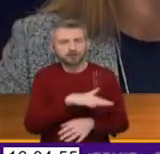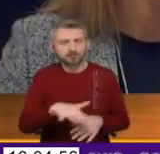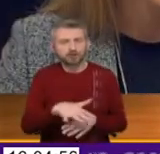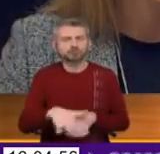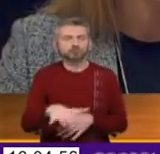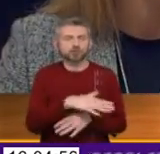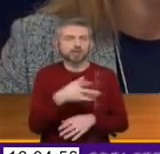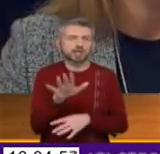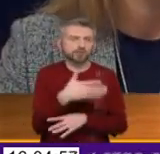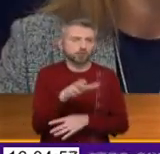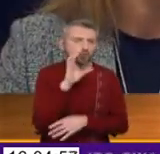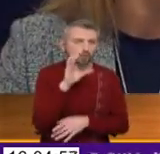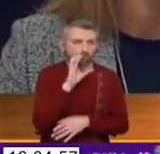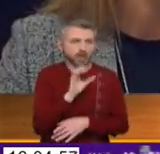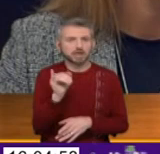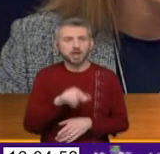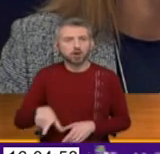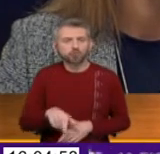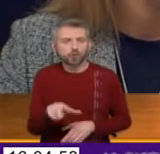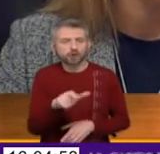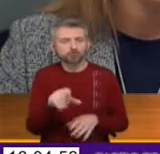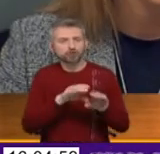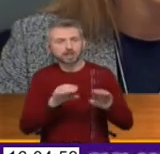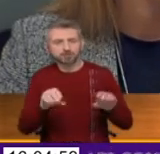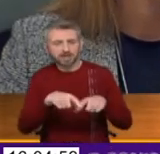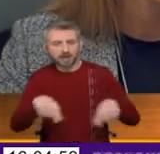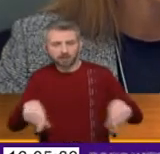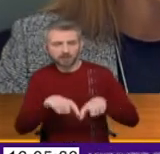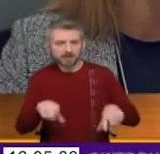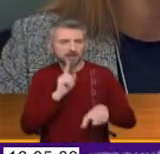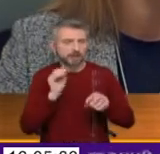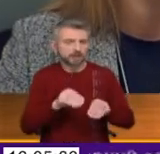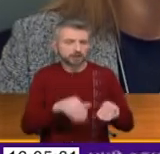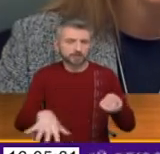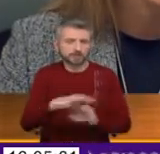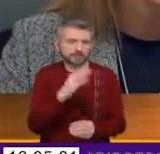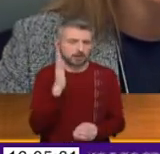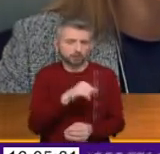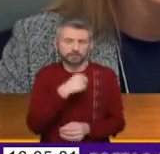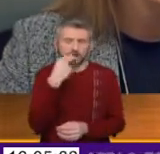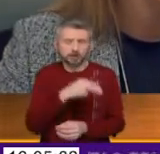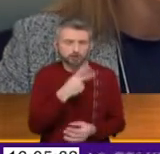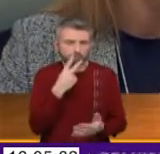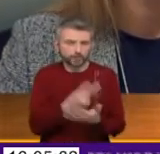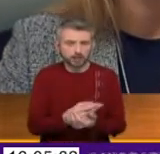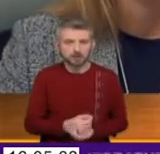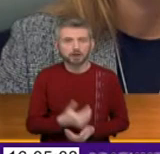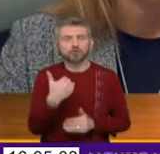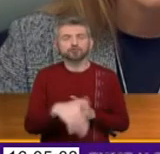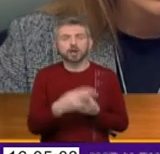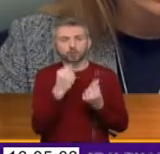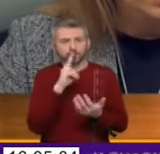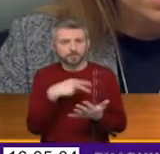вигулу собак, і знову ж таки доріжки, і лавки, і там зелене насадження, все буде в найкращому вигляді, вже